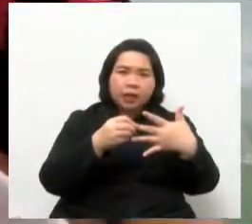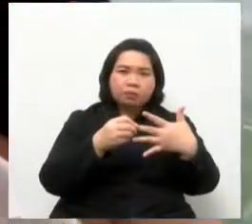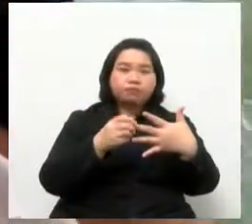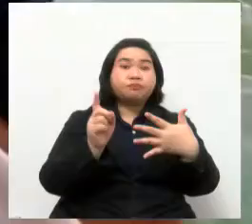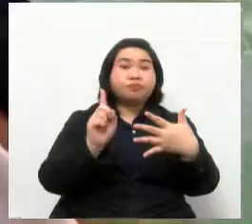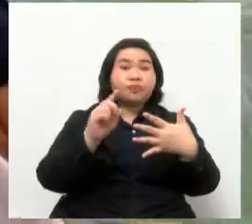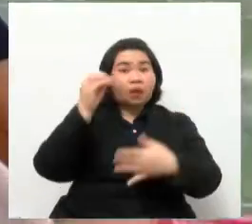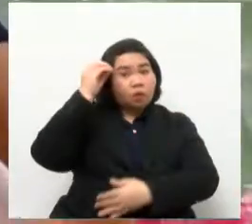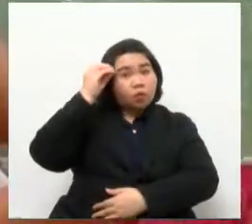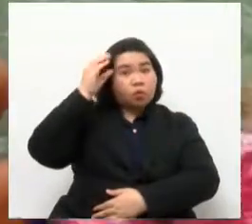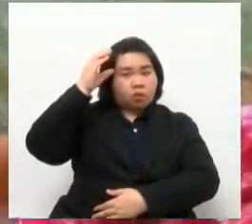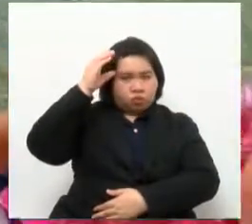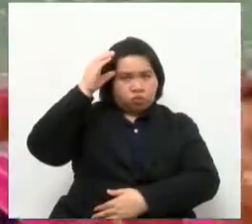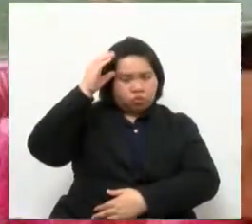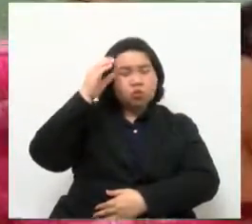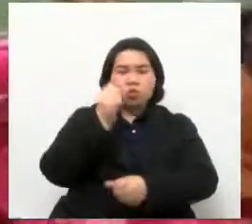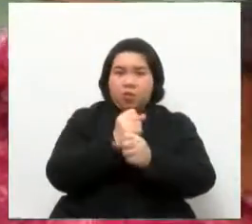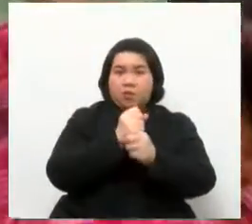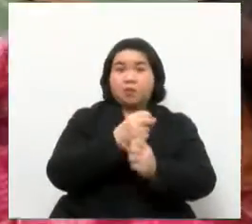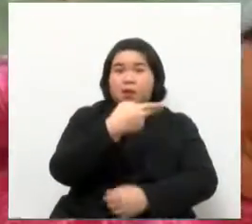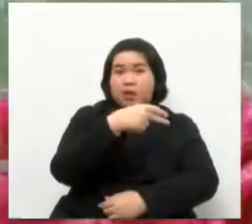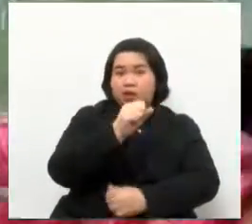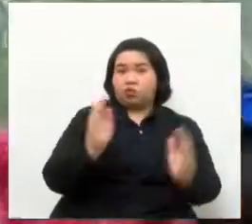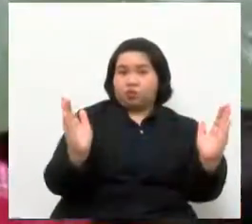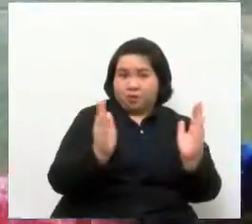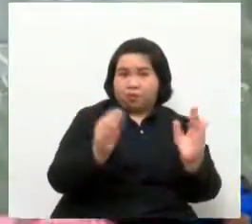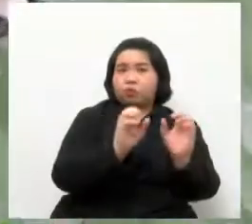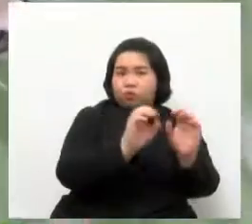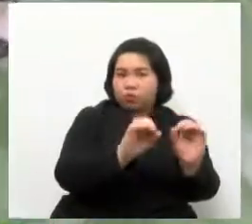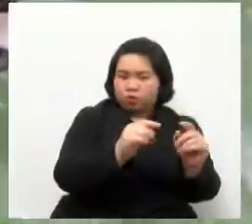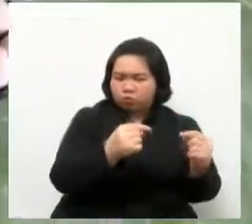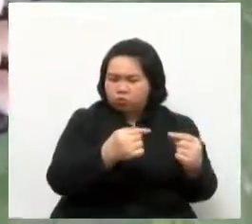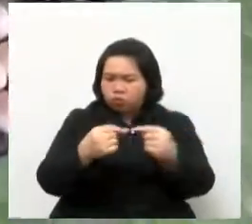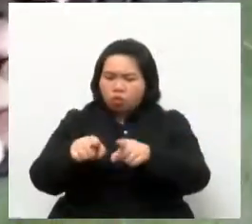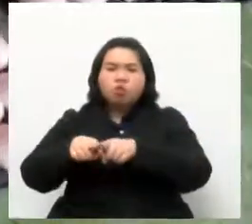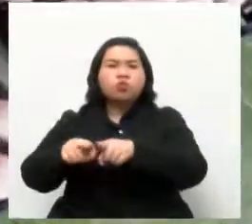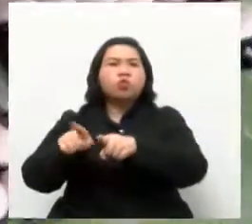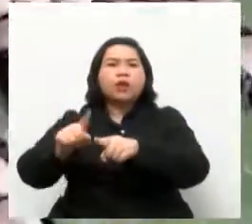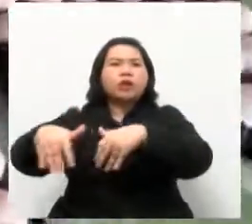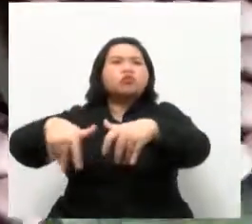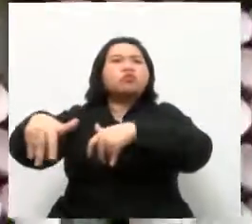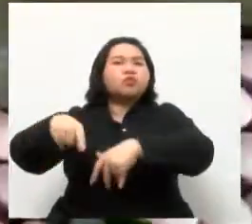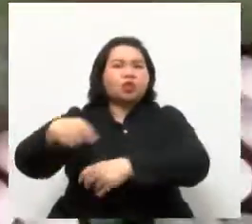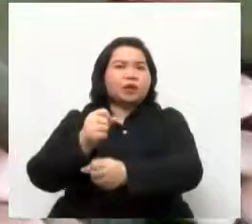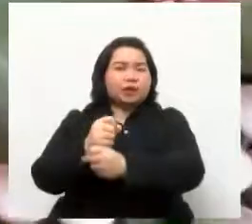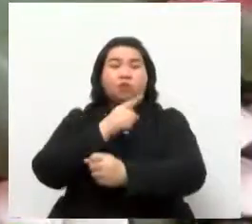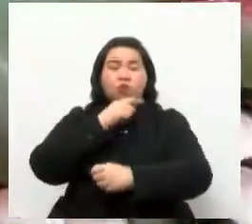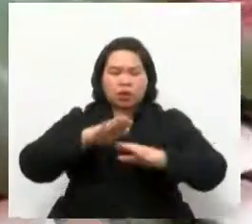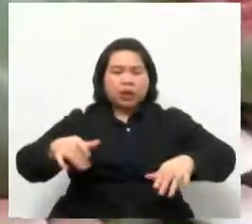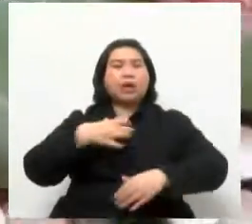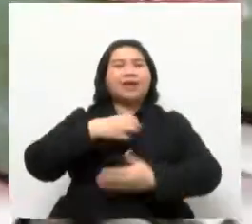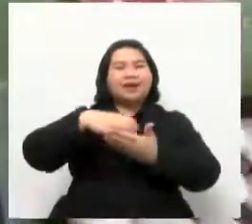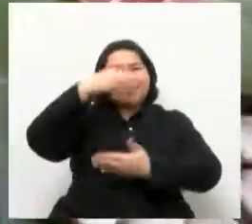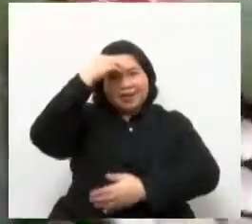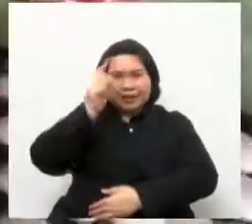องค์ความรู้จัดทำหลักสูตรระยะสั้นควบคู่กับหลักสูตรท้องถิ่นตามความต้องการของผู้เรียนเพื่อ